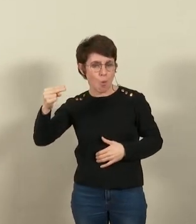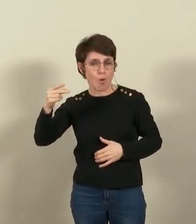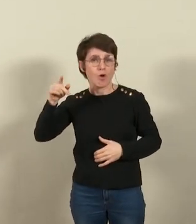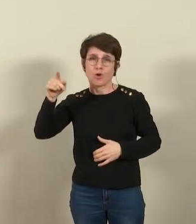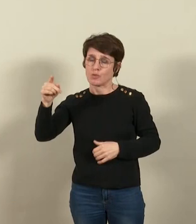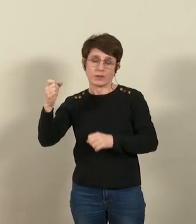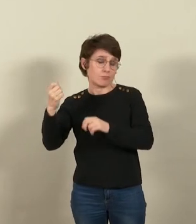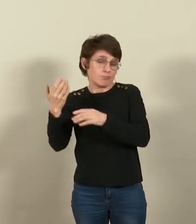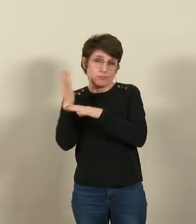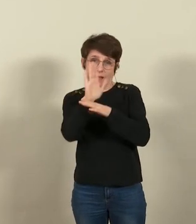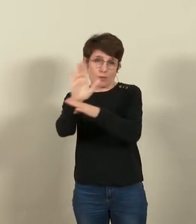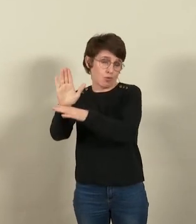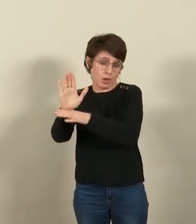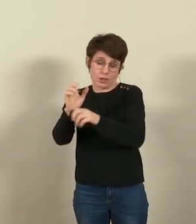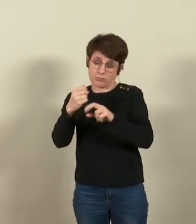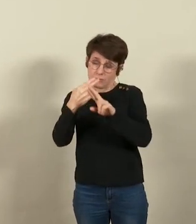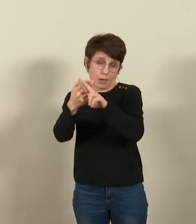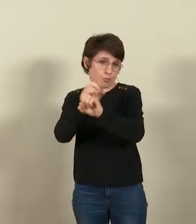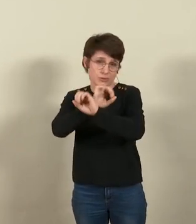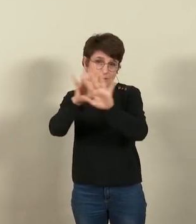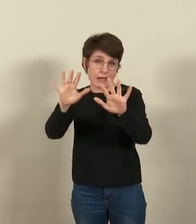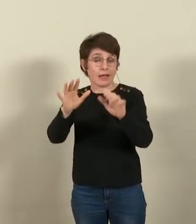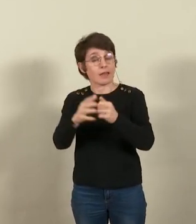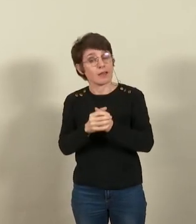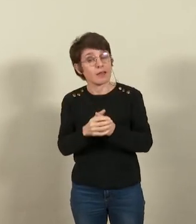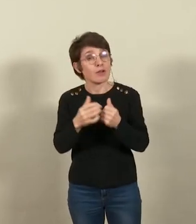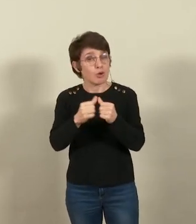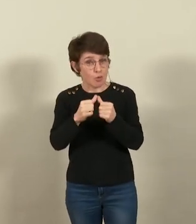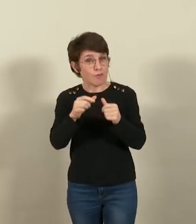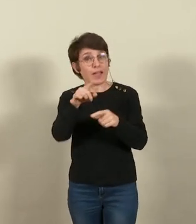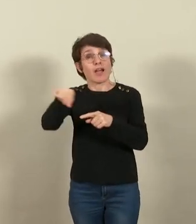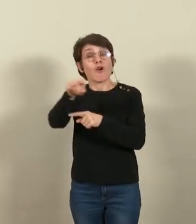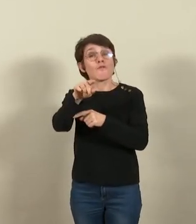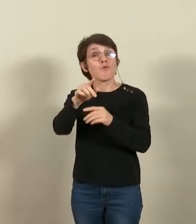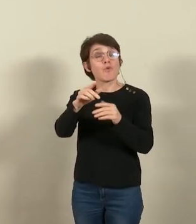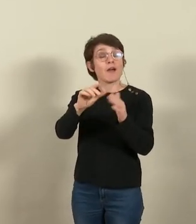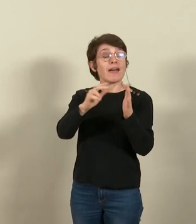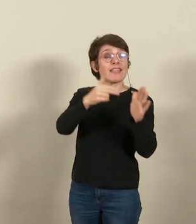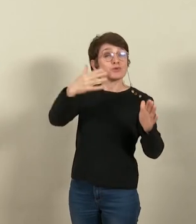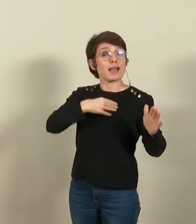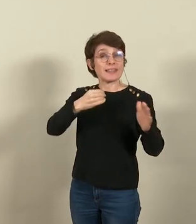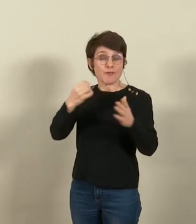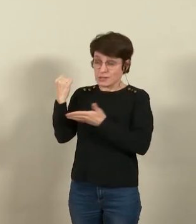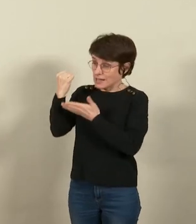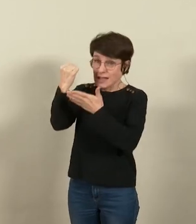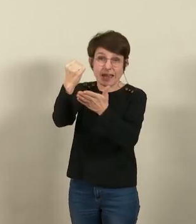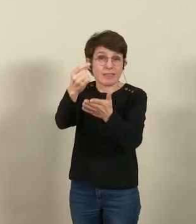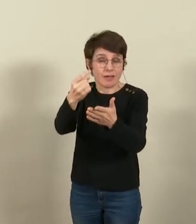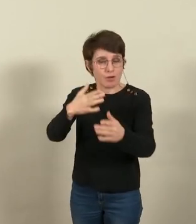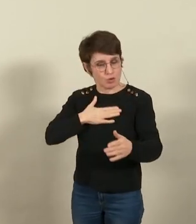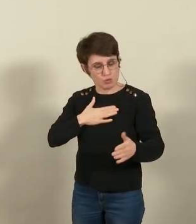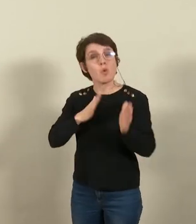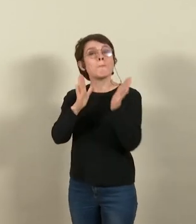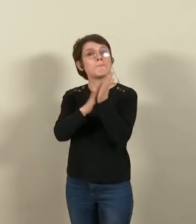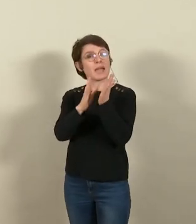soit vous avez hérité de la nationalité française nous l'avons mérité en